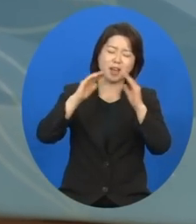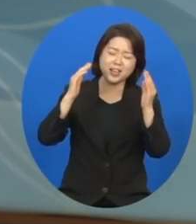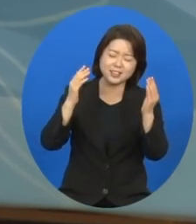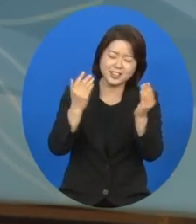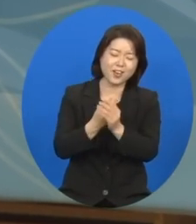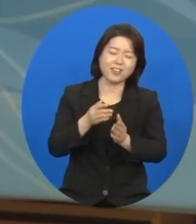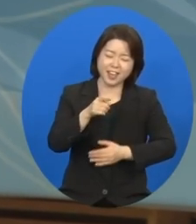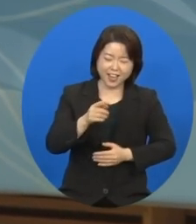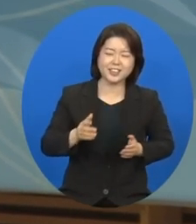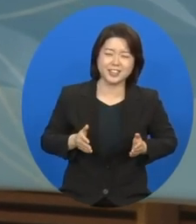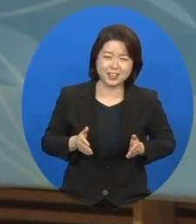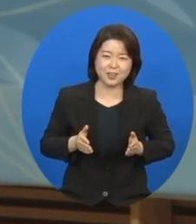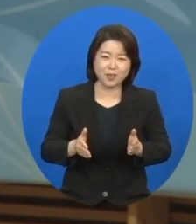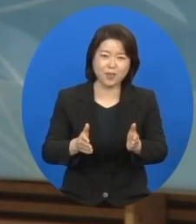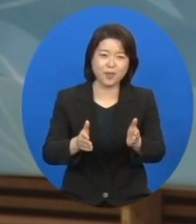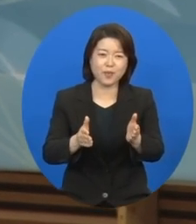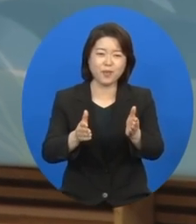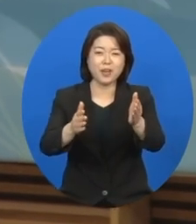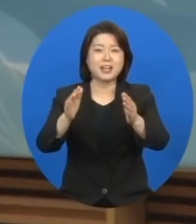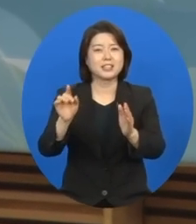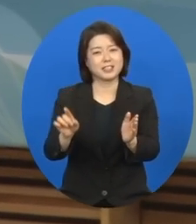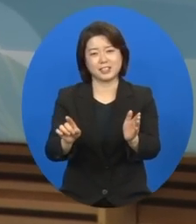가장 완전한 길로